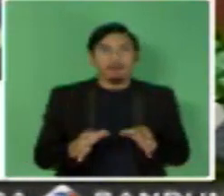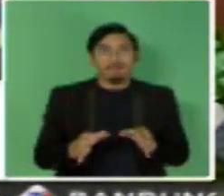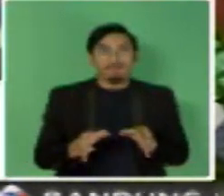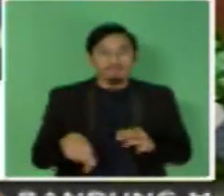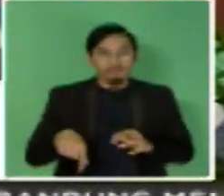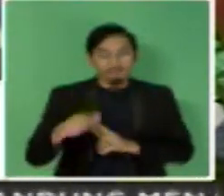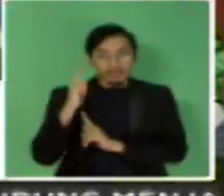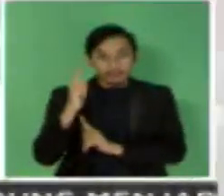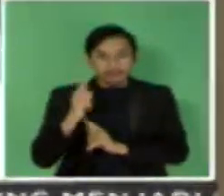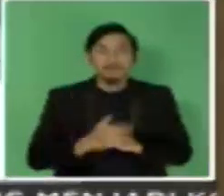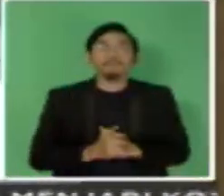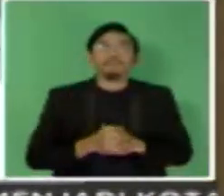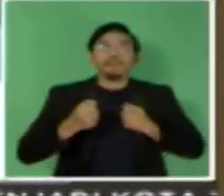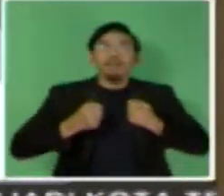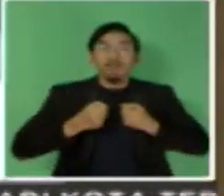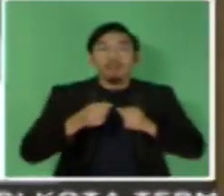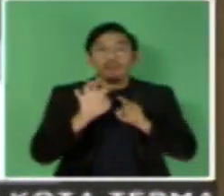penahanan selama 14 hari. Ada